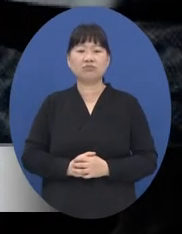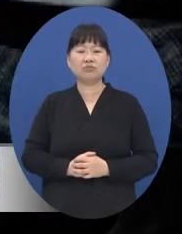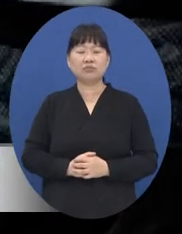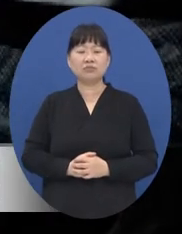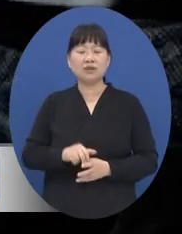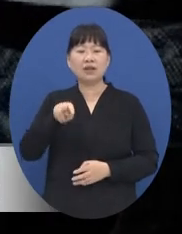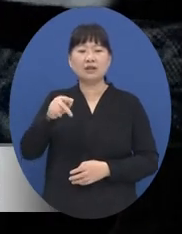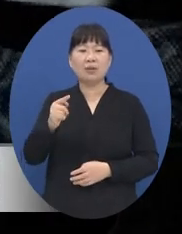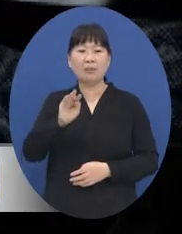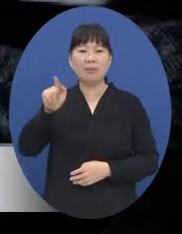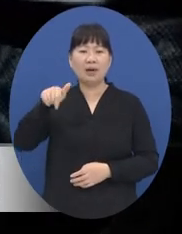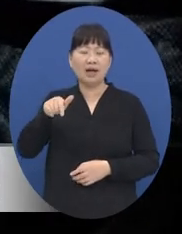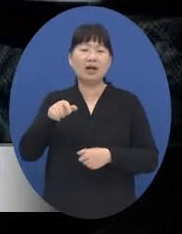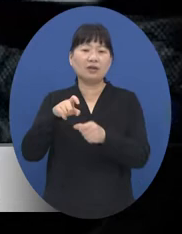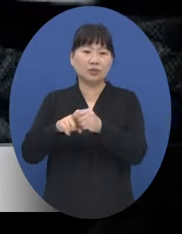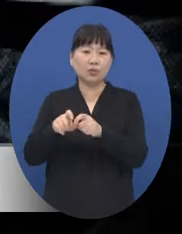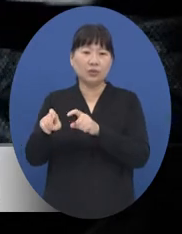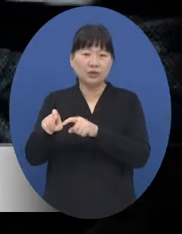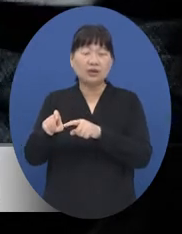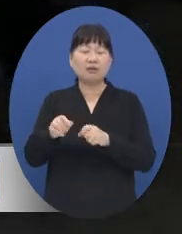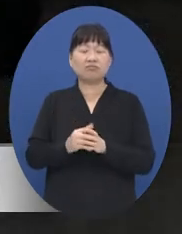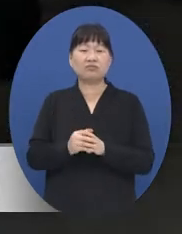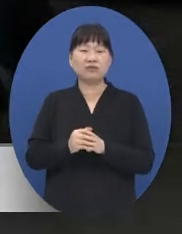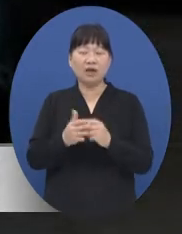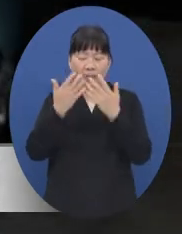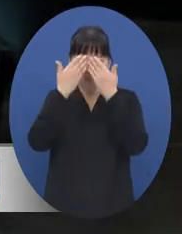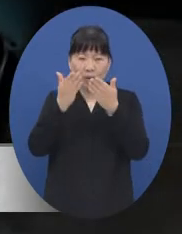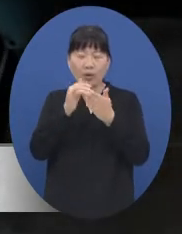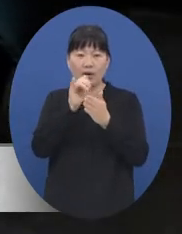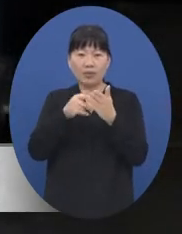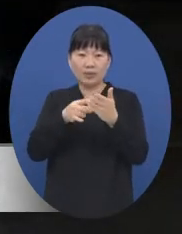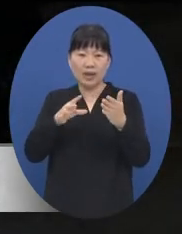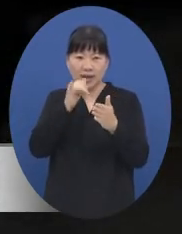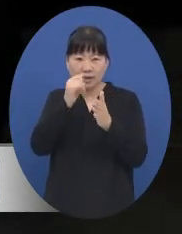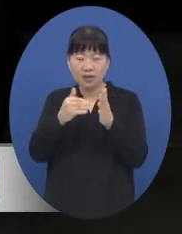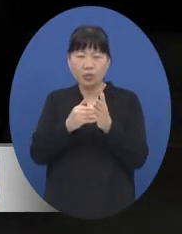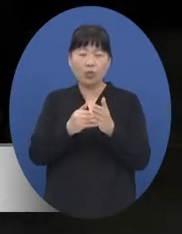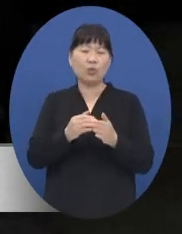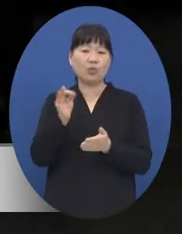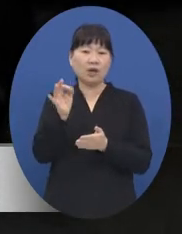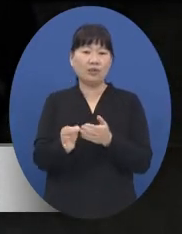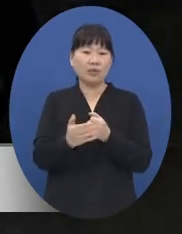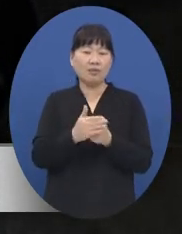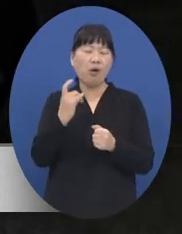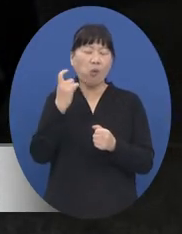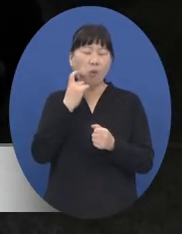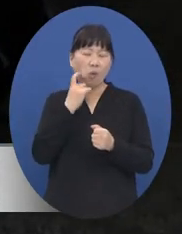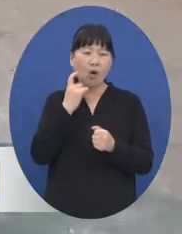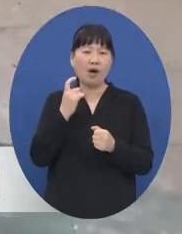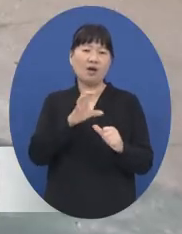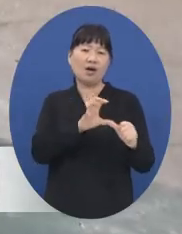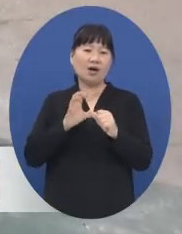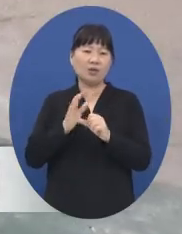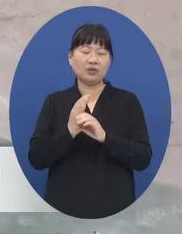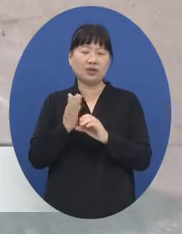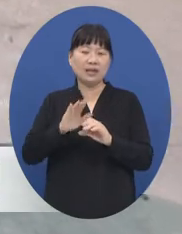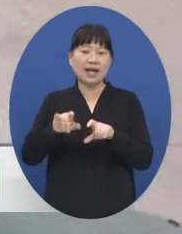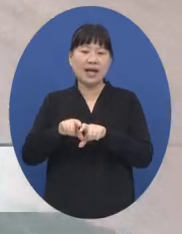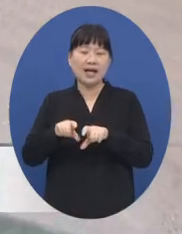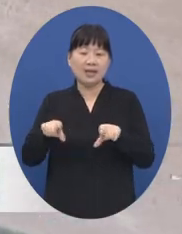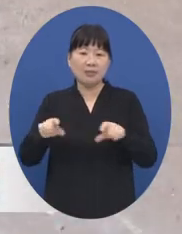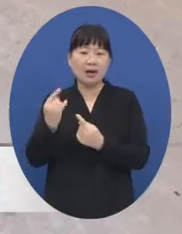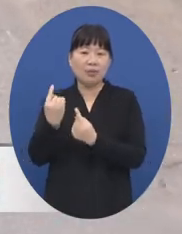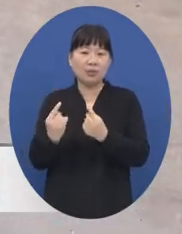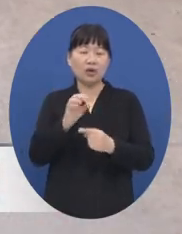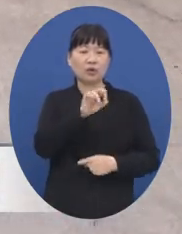선박용 석유는 면세 대상이고 가격도 저렴해 가짜 경유 조제에 자주 악용되는데 일반 경유보다 유황 함유량이